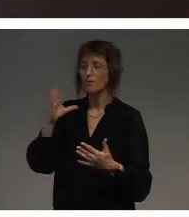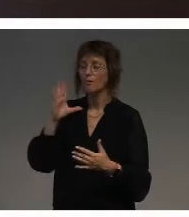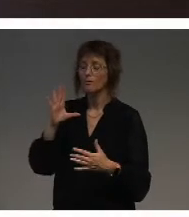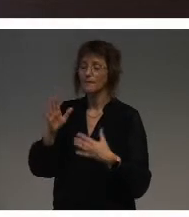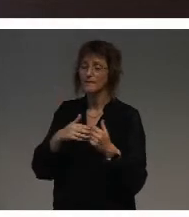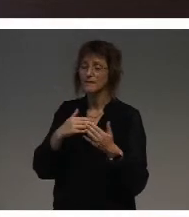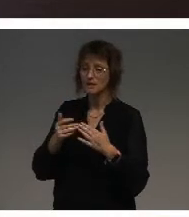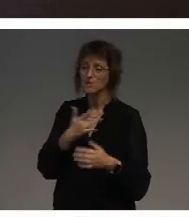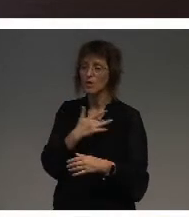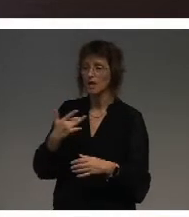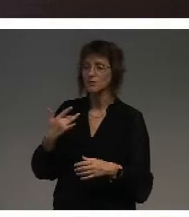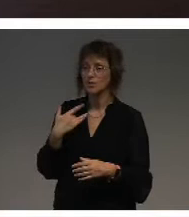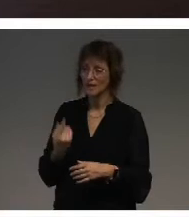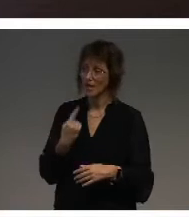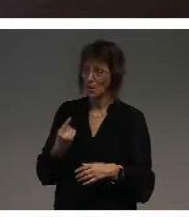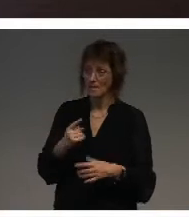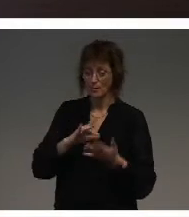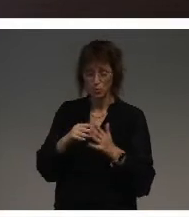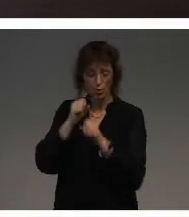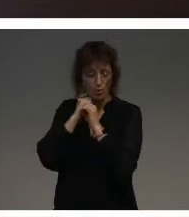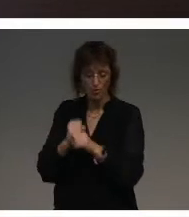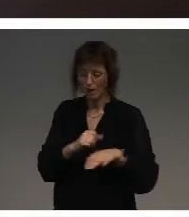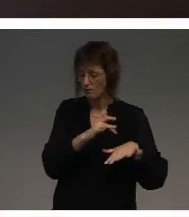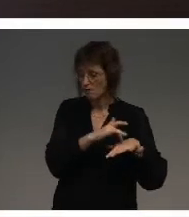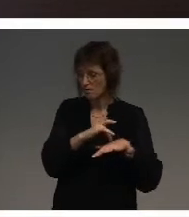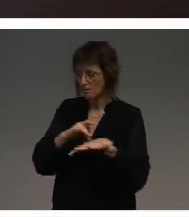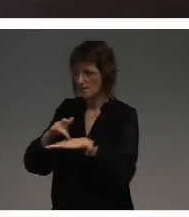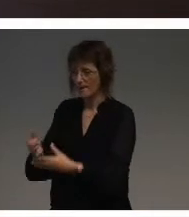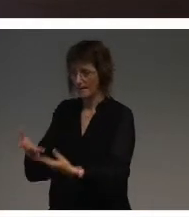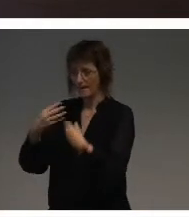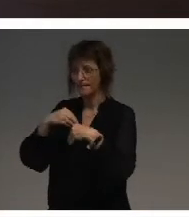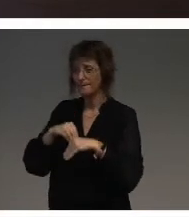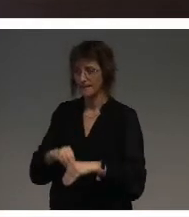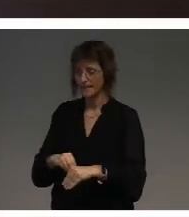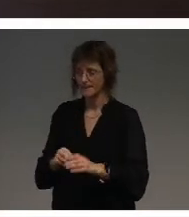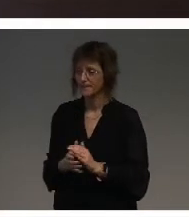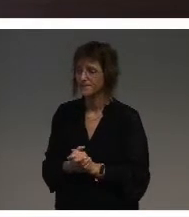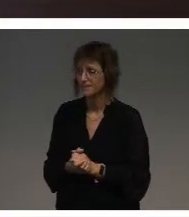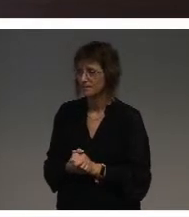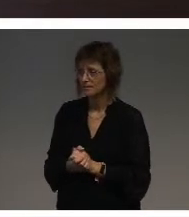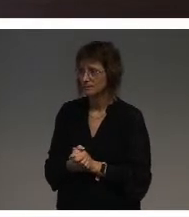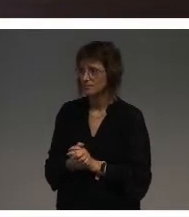qui cumulent vraiment l'ensemble des contraintes, et donc une polyexposition extrêmement marquée.